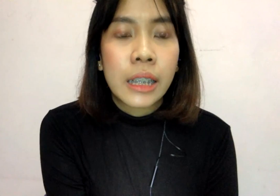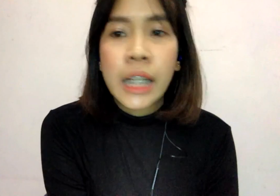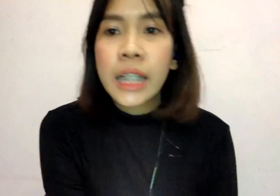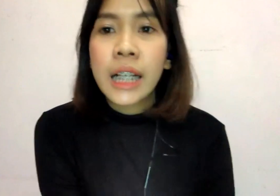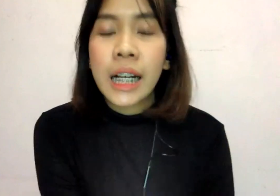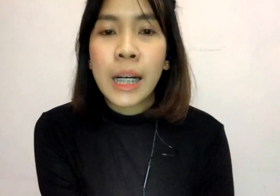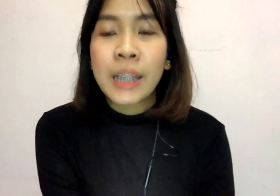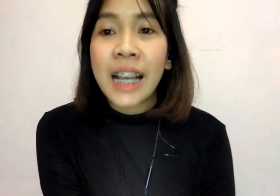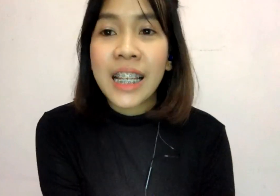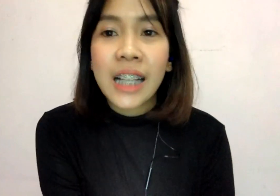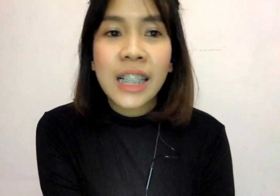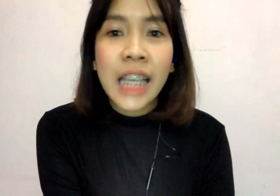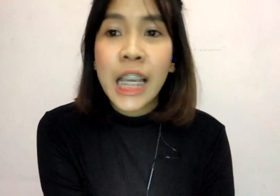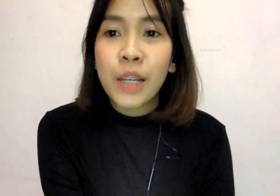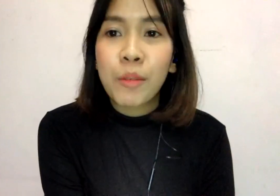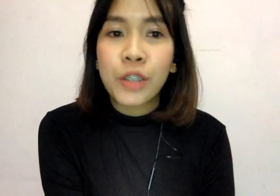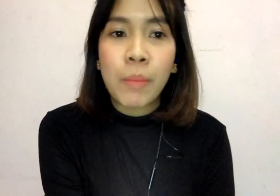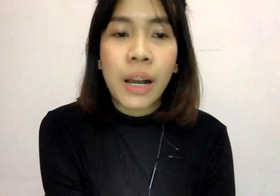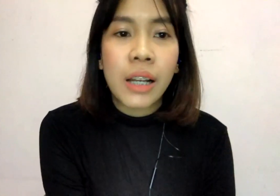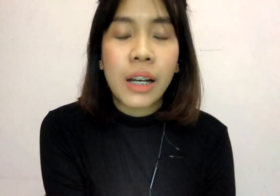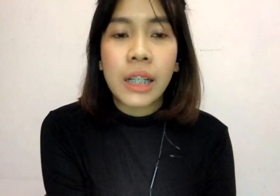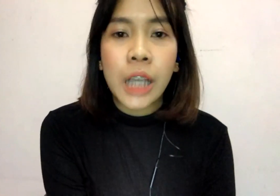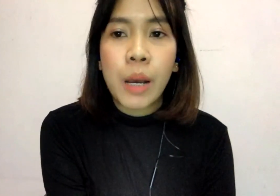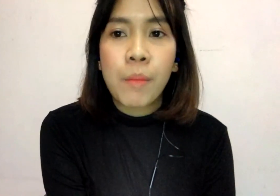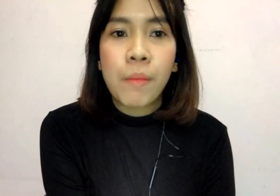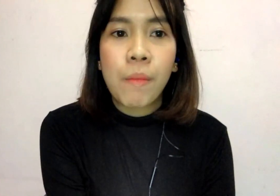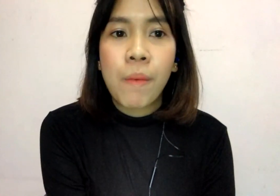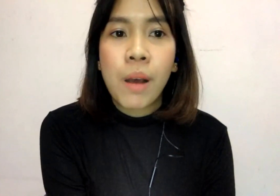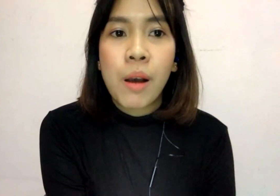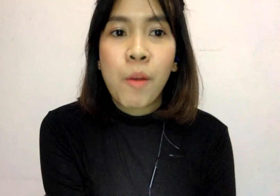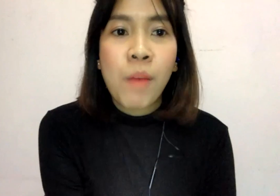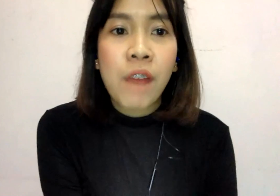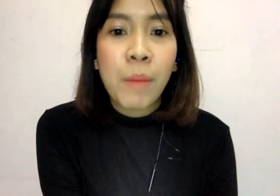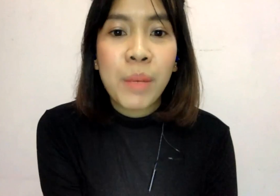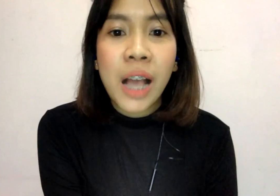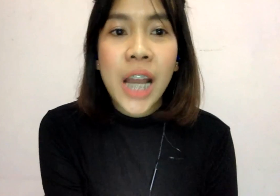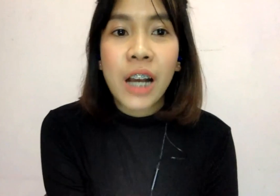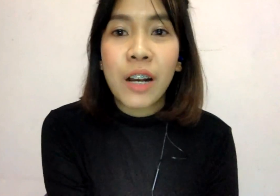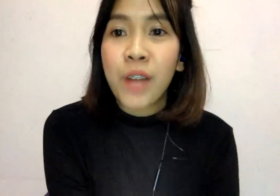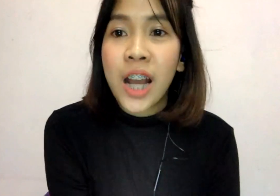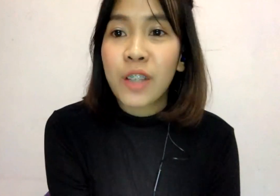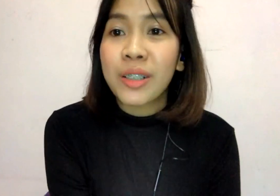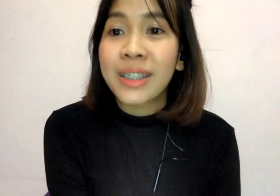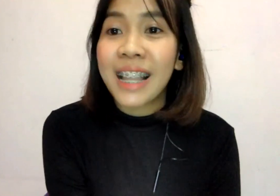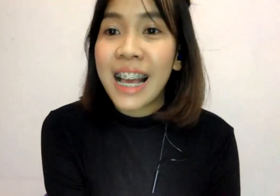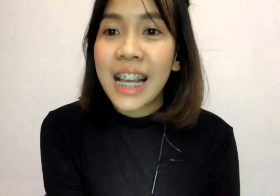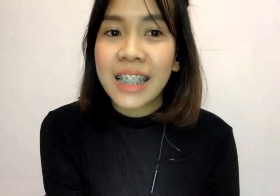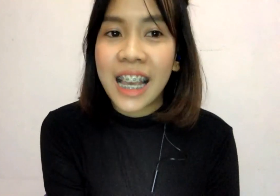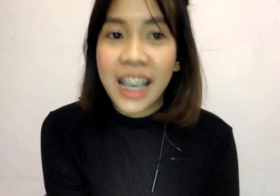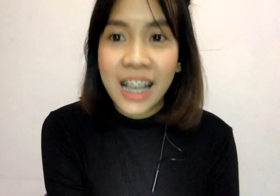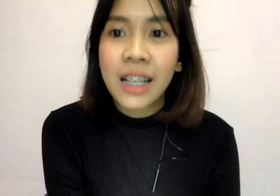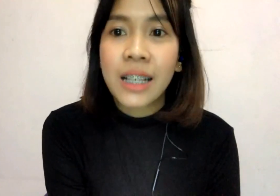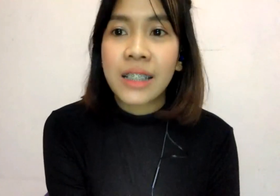jadi terakhir kalinya saya ingin mengucapkan saya mohon maaf apabila ada kekurangan atau kesalahan